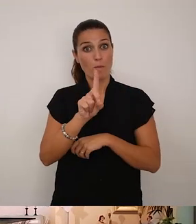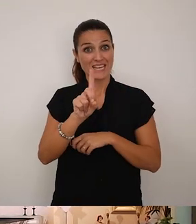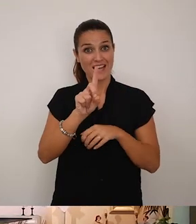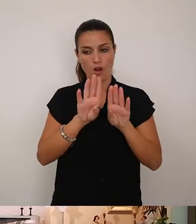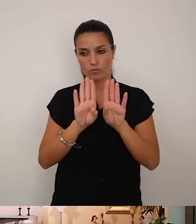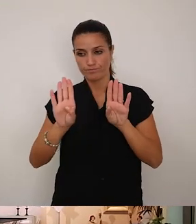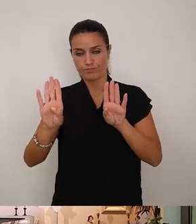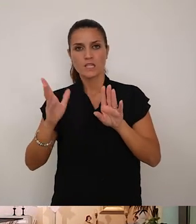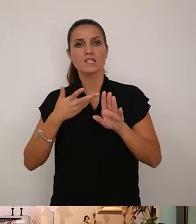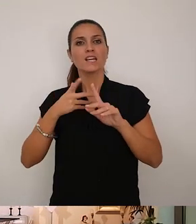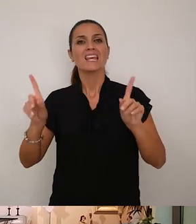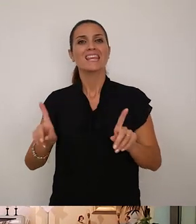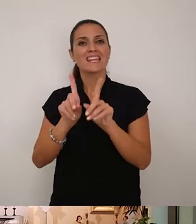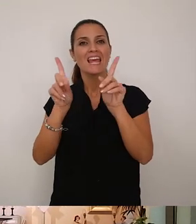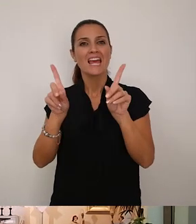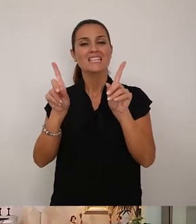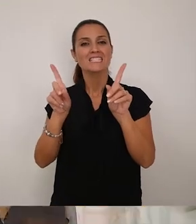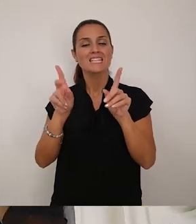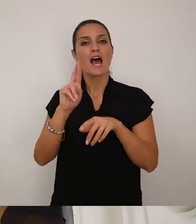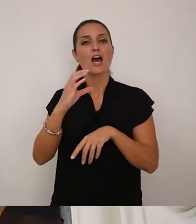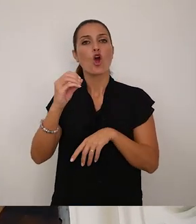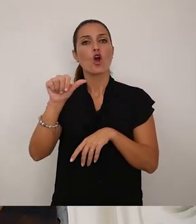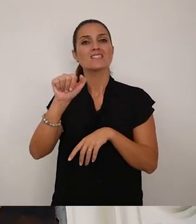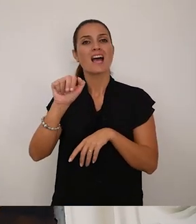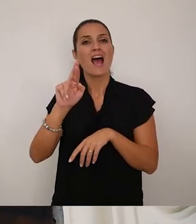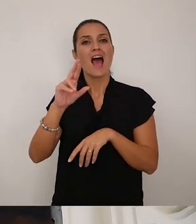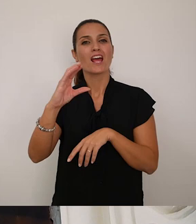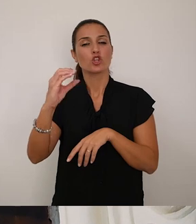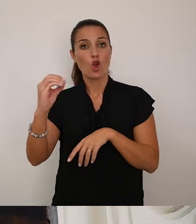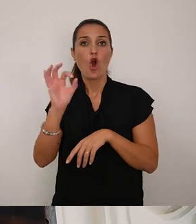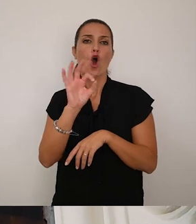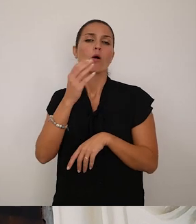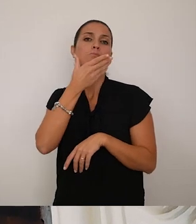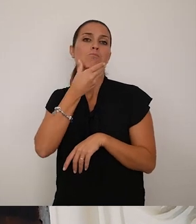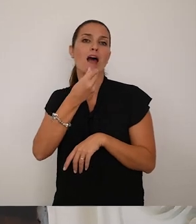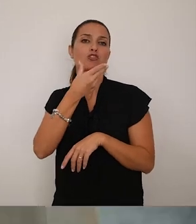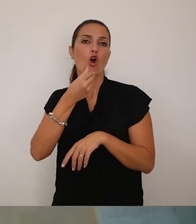Chiesa del Rosario, conosciuta anche come Chiesa della Madonna del Soccorso.